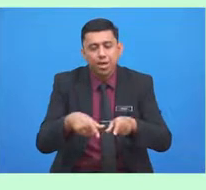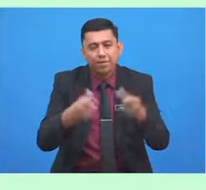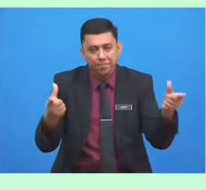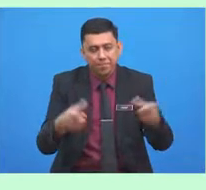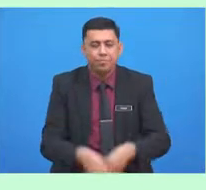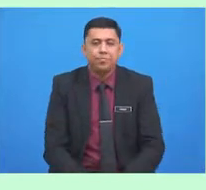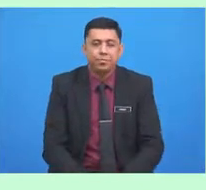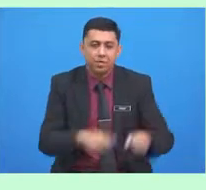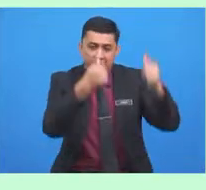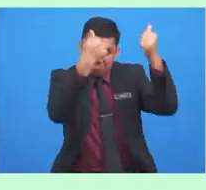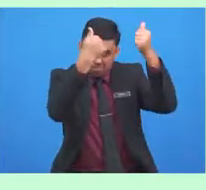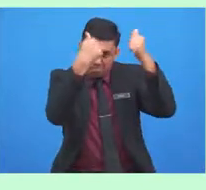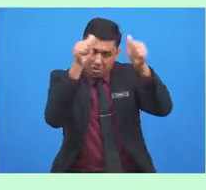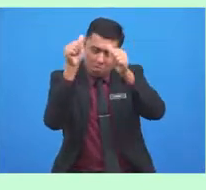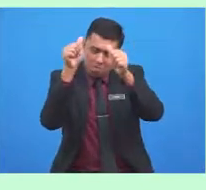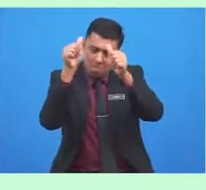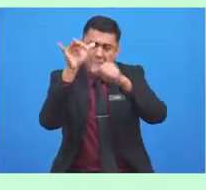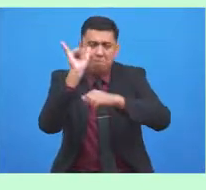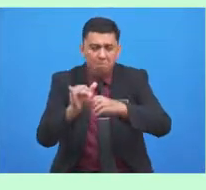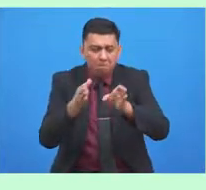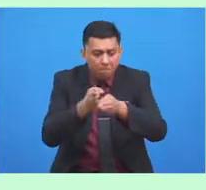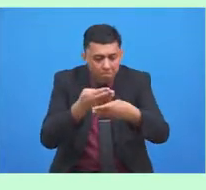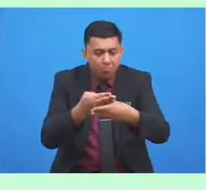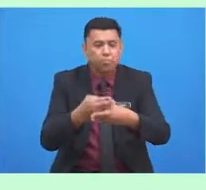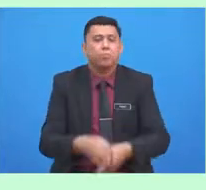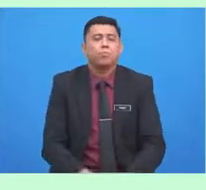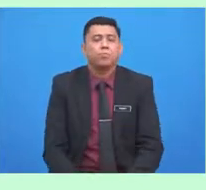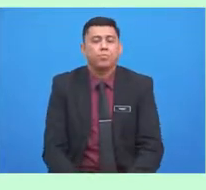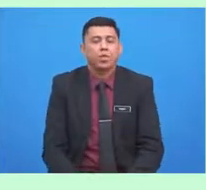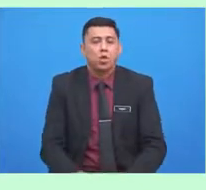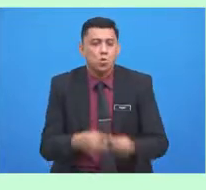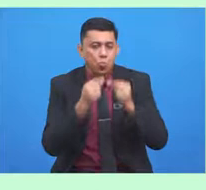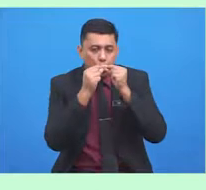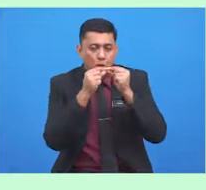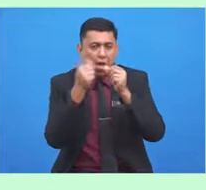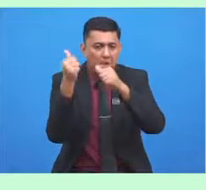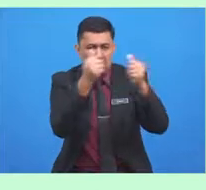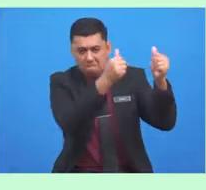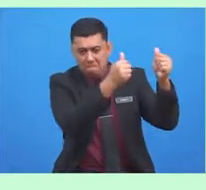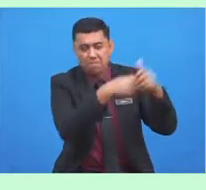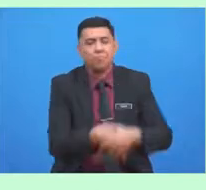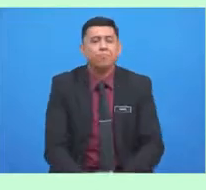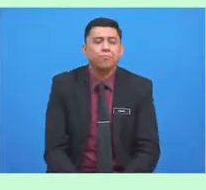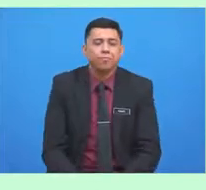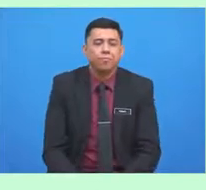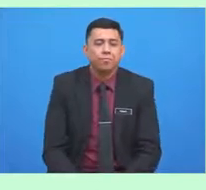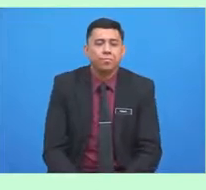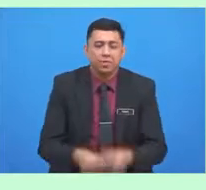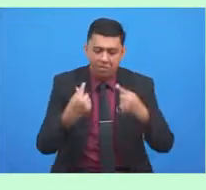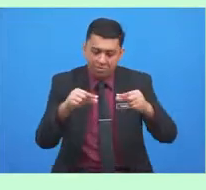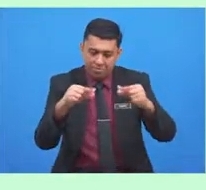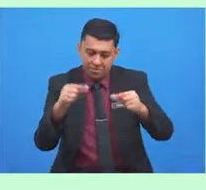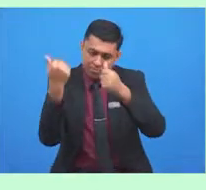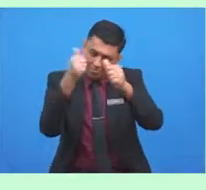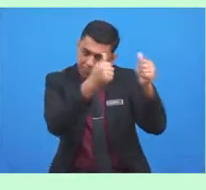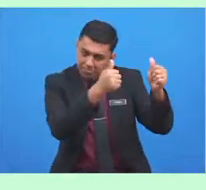yang terbentuk di atmosfera lautan ditiup angin ke atmosfera daratan. Pergerakan angin